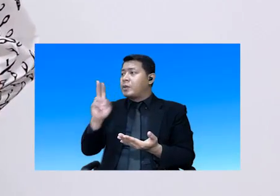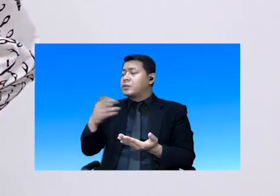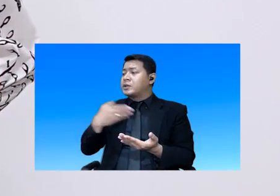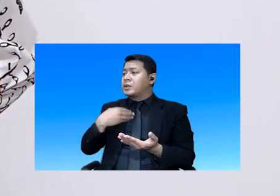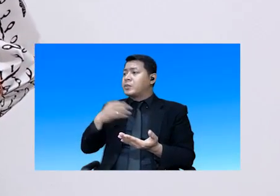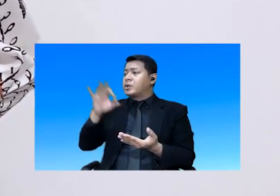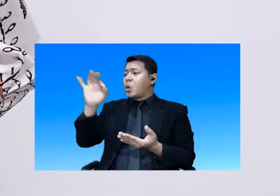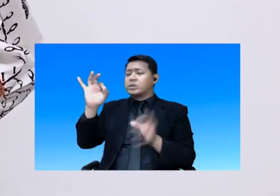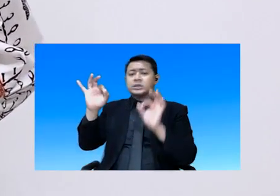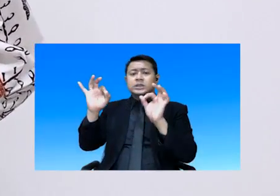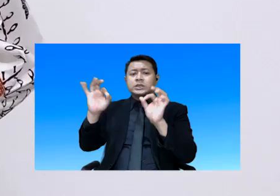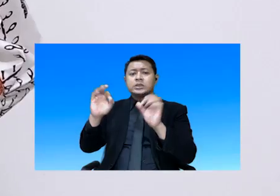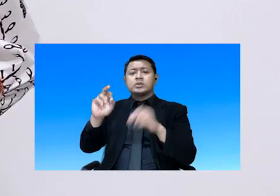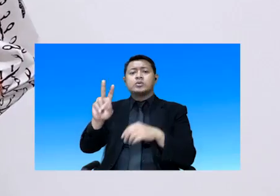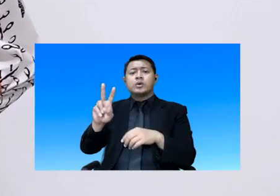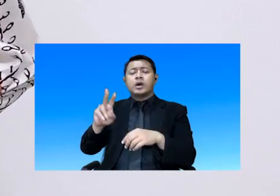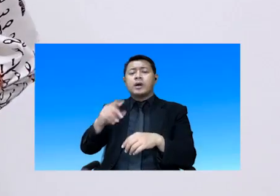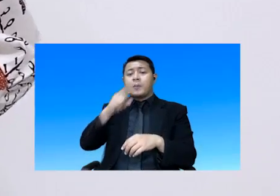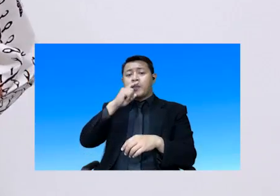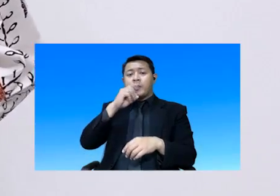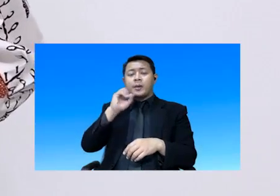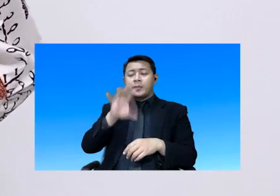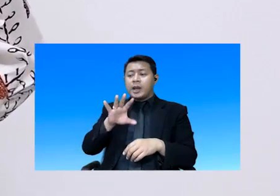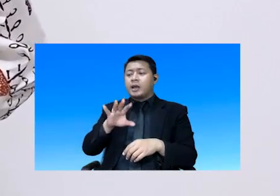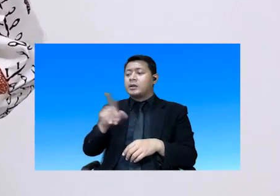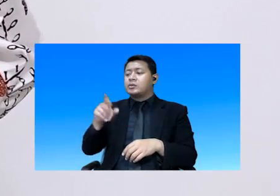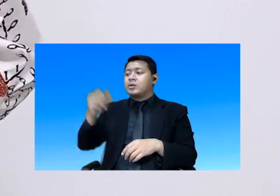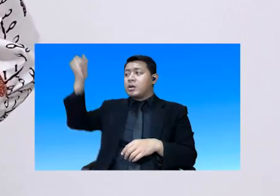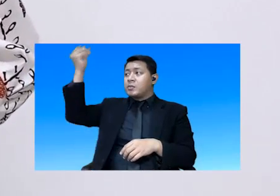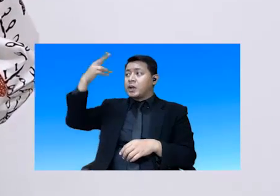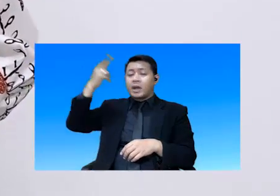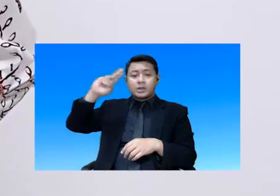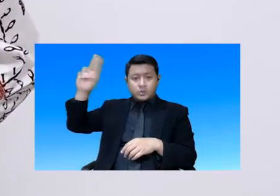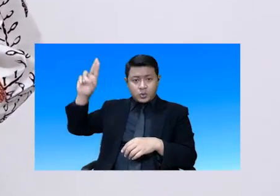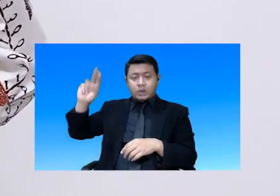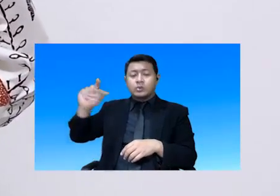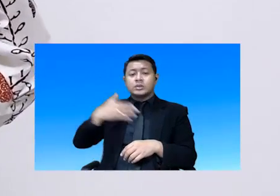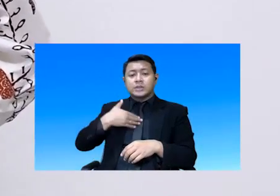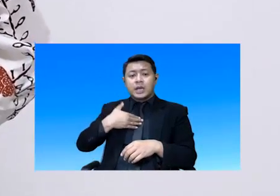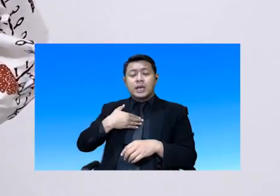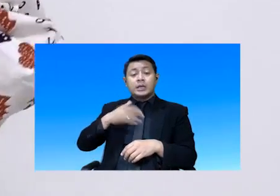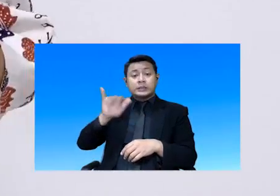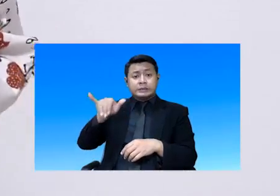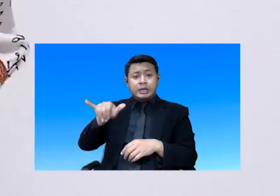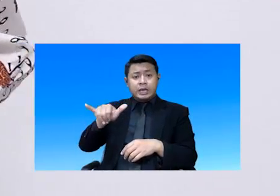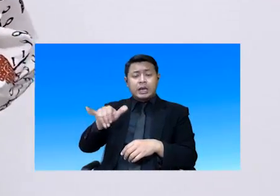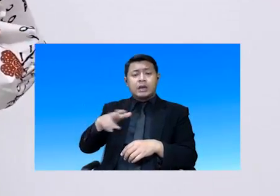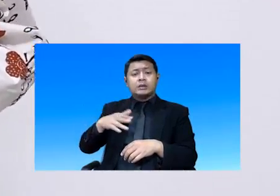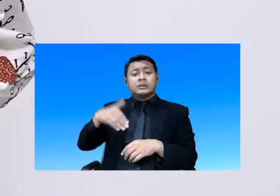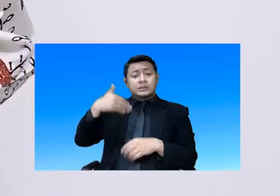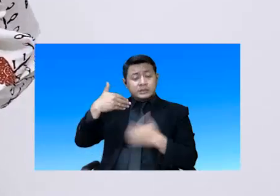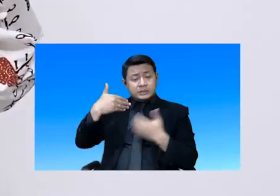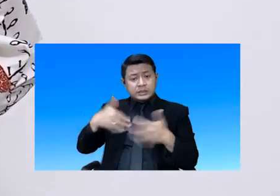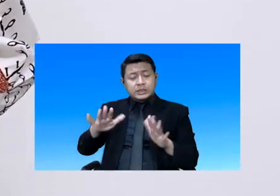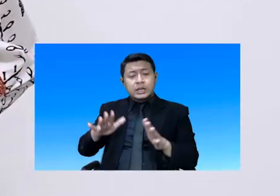seperti ini. Ternyata ayah saya mengatakan bahwa itu adalah berkat Tuhan kepada saya. Dan memang betul sekali bahwa setelah